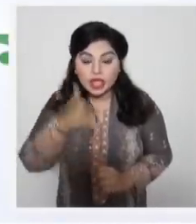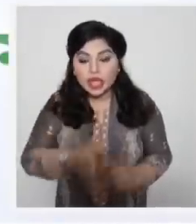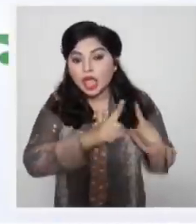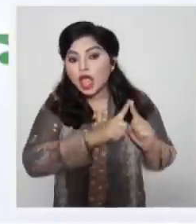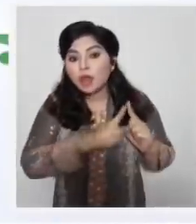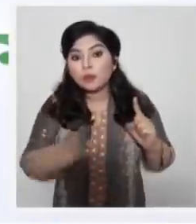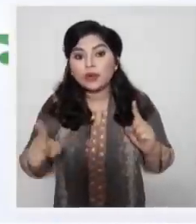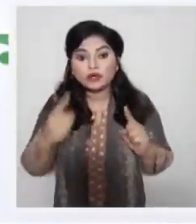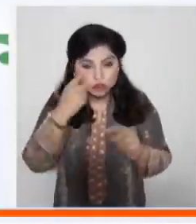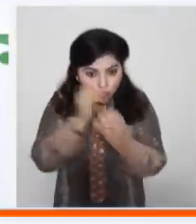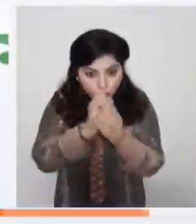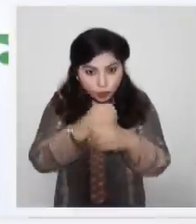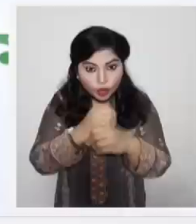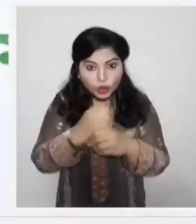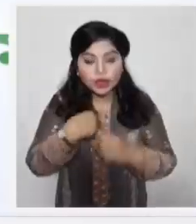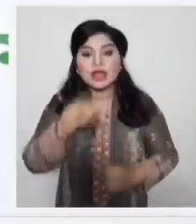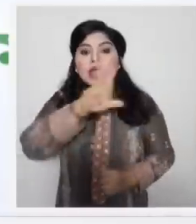21.71%,